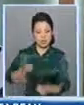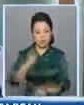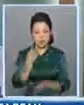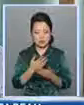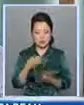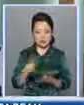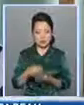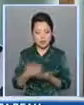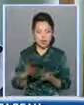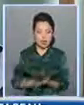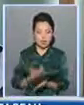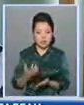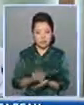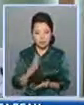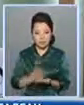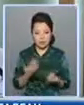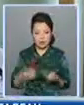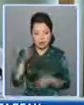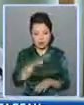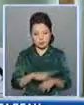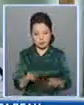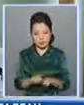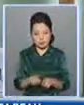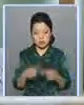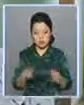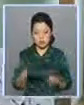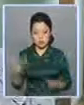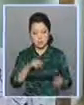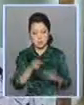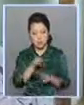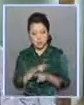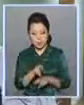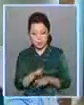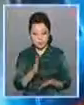Бюджетке мол табыс әкелетін сала, сондықтан өңірлерде тәжірибе алмасып, бір-бірімізді үйретудеміз.